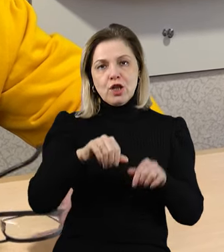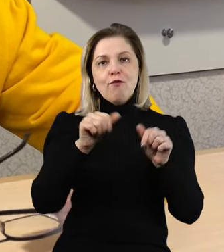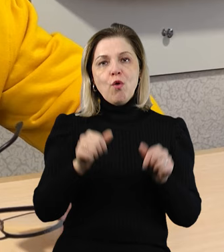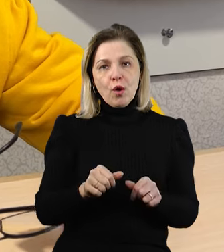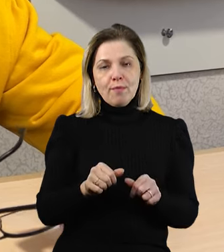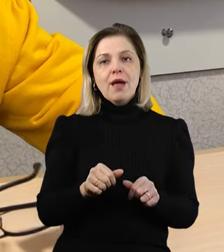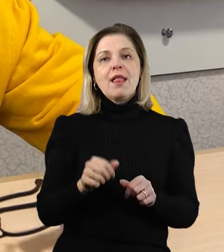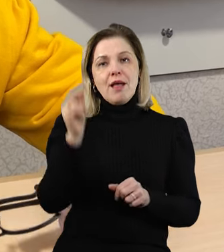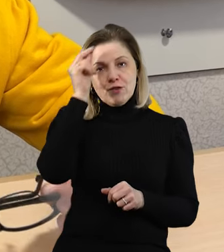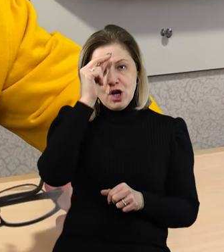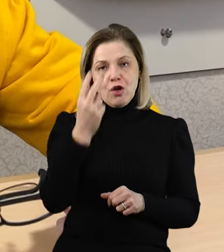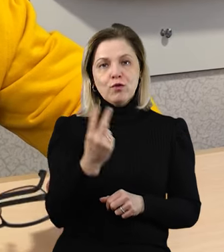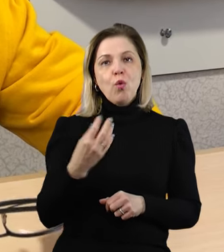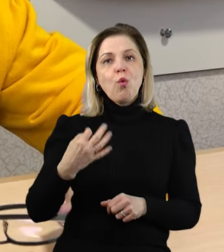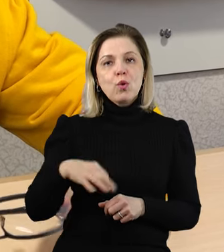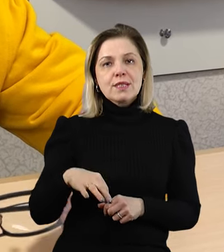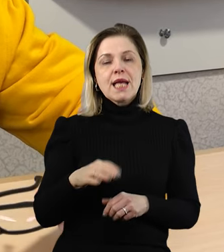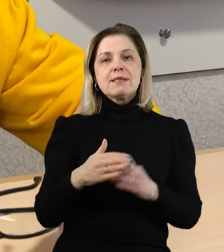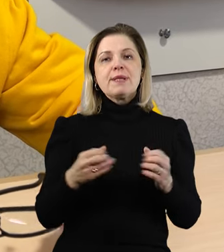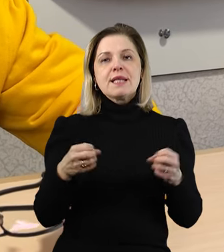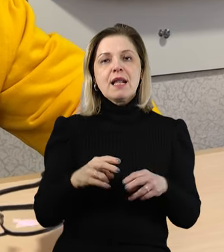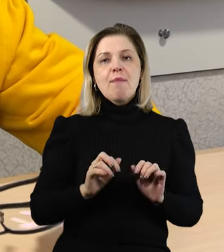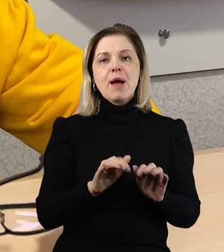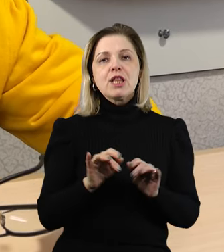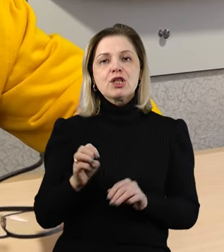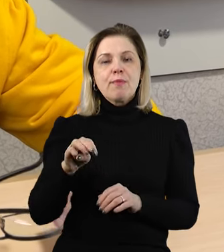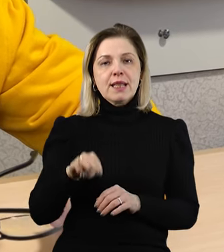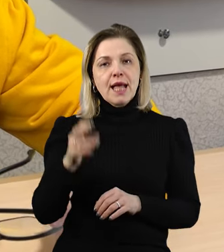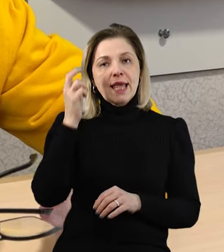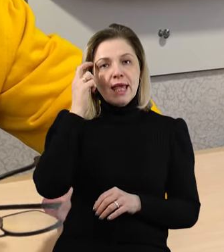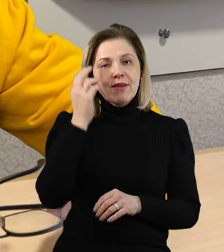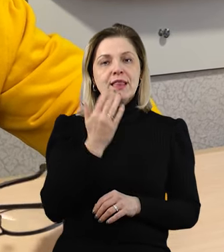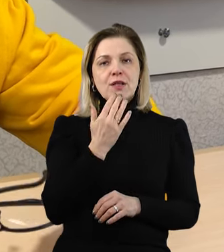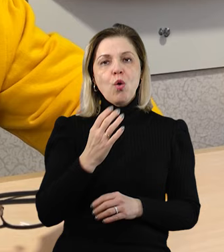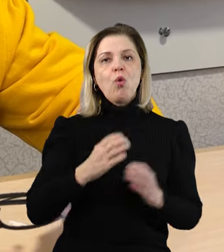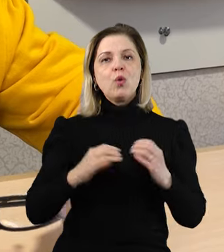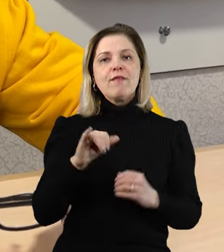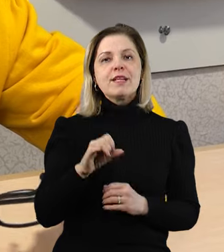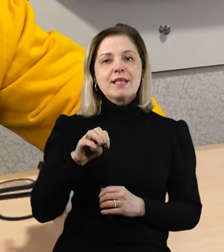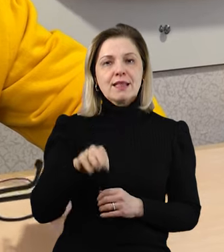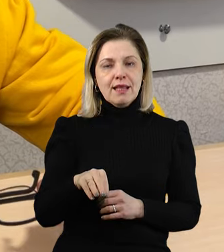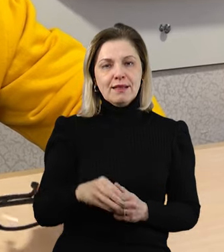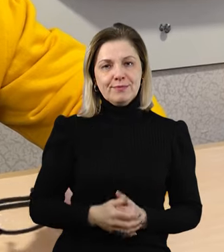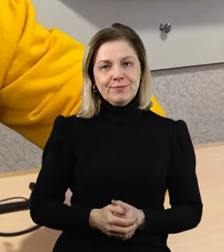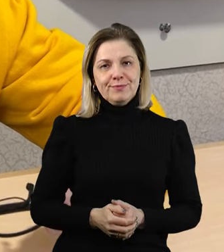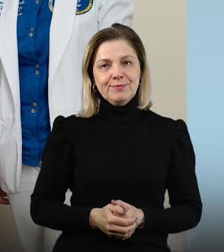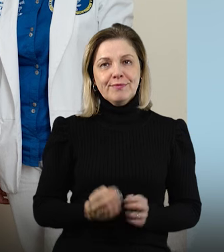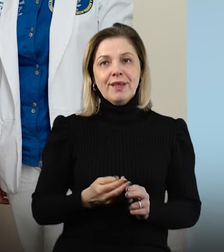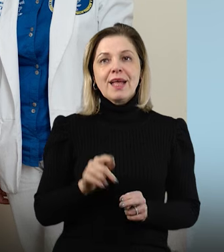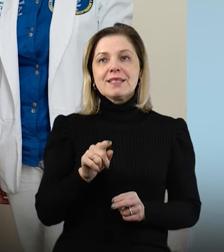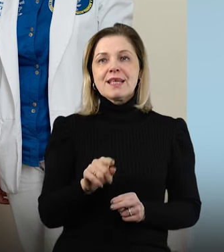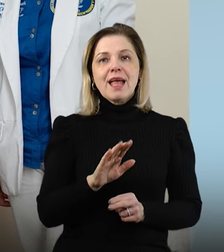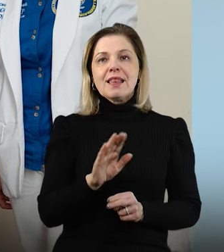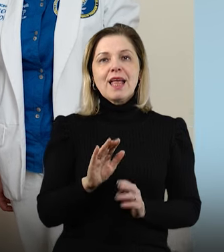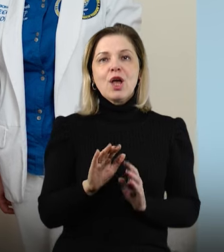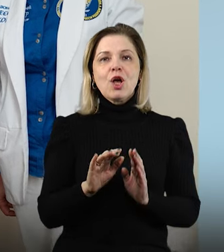навчання, другого курсу за спеціальністю менеджменту Київського національного економічного університету імені Вадима Гетьмана. Це,